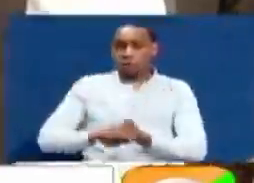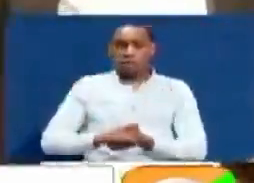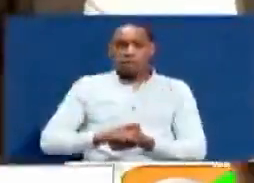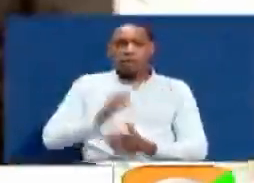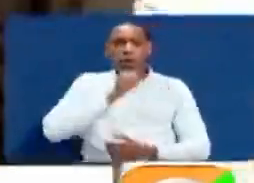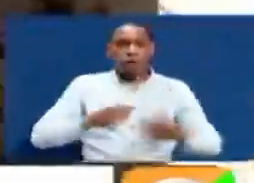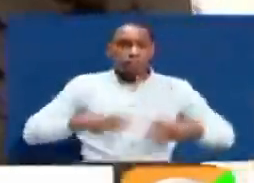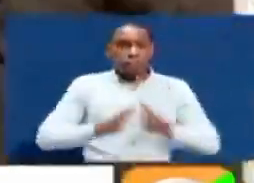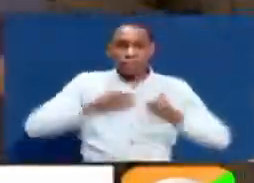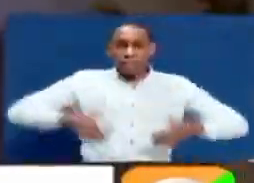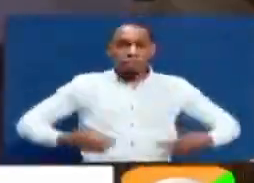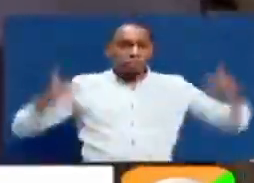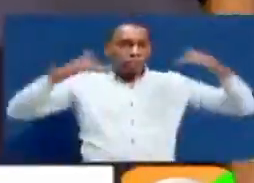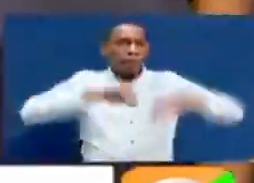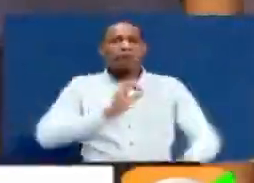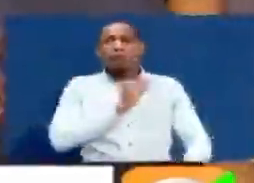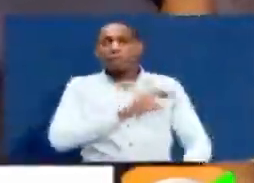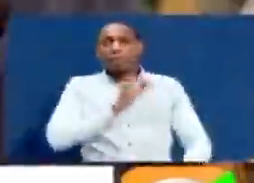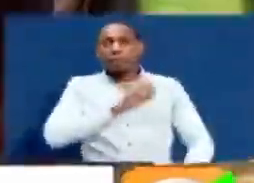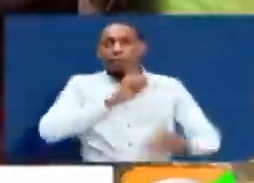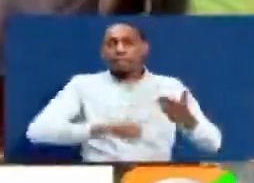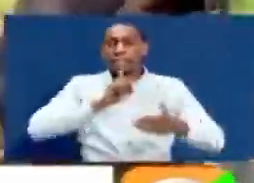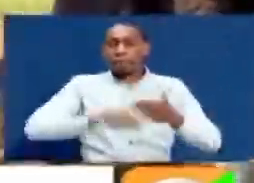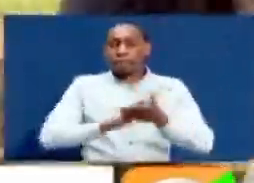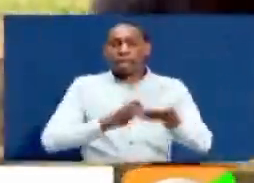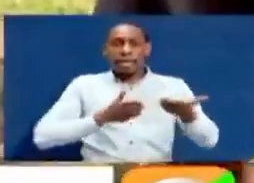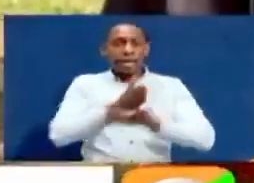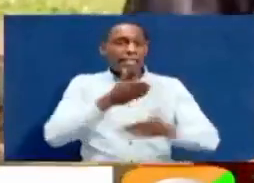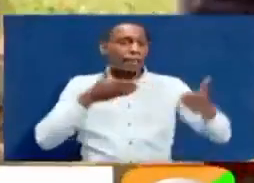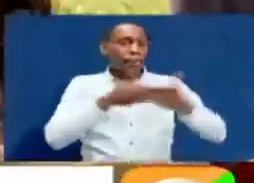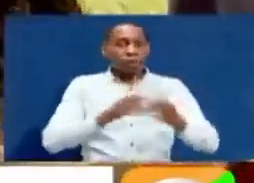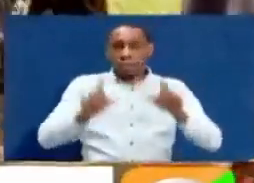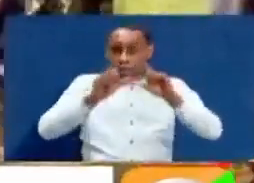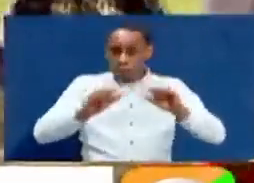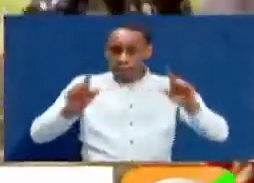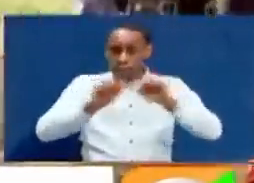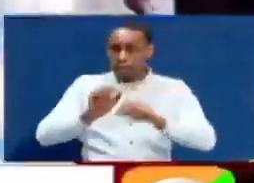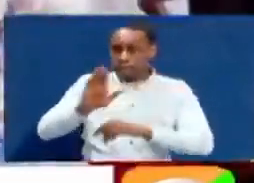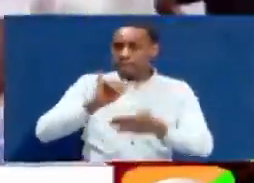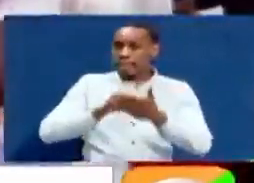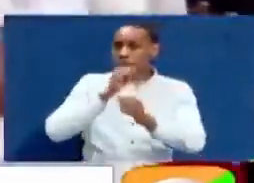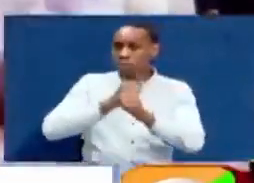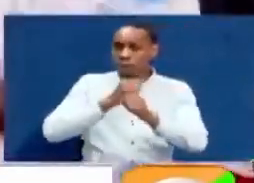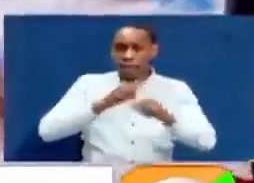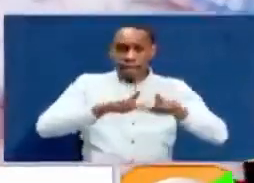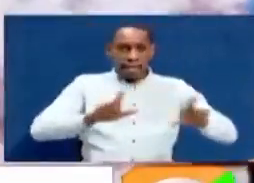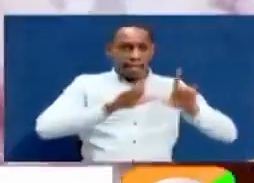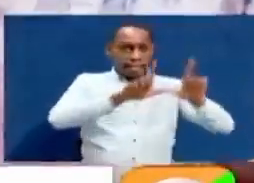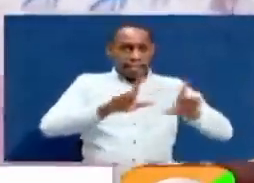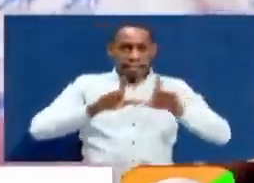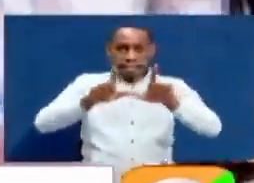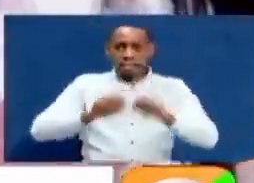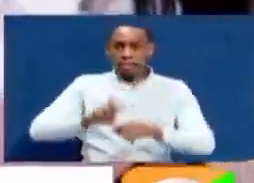Wazee kwa vijana wakikusanyika kulalamikia kile wanachodai ni kunyimwa haki yao. Kulingana nao, shughuli ya utoaji wa hati